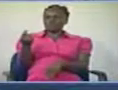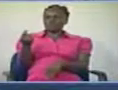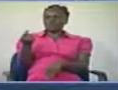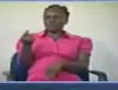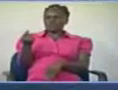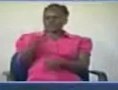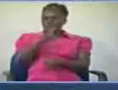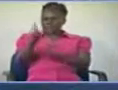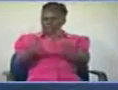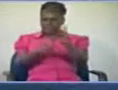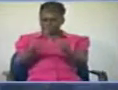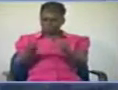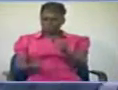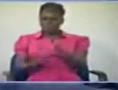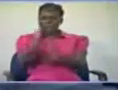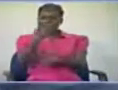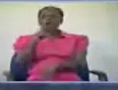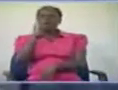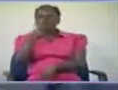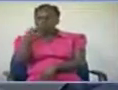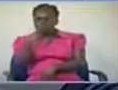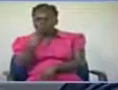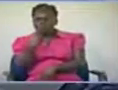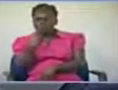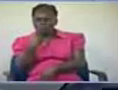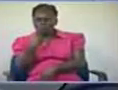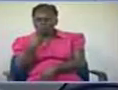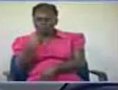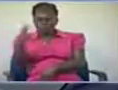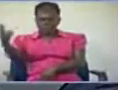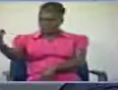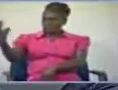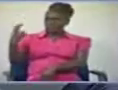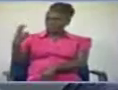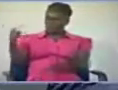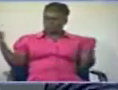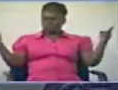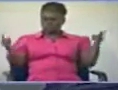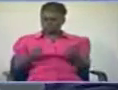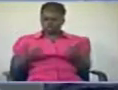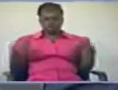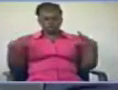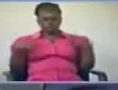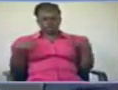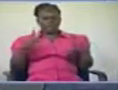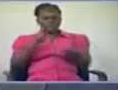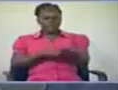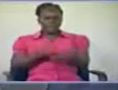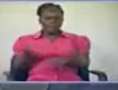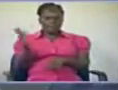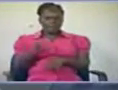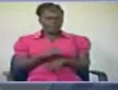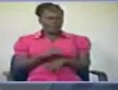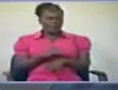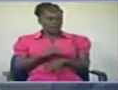huu mtihani utatungwa na nani, utakuwa vipi. Na mambo kama, basi mtazamaji, tunachukua mapumziko mafupi. Tukirejea basi mdahalo huu tutaweka